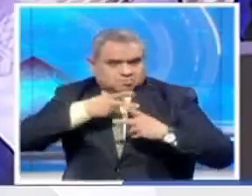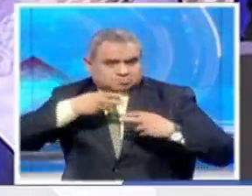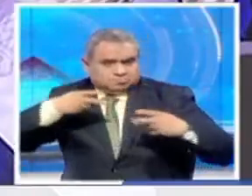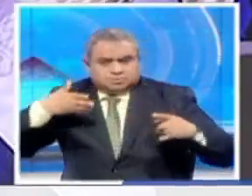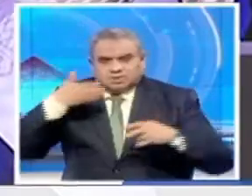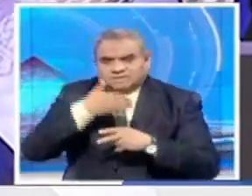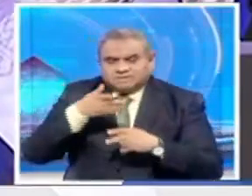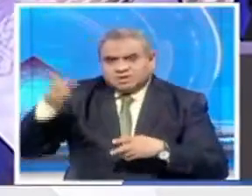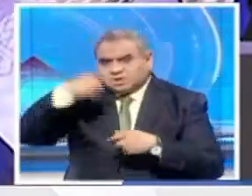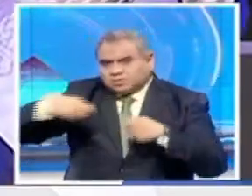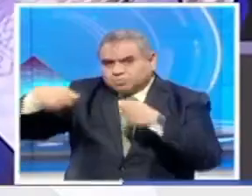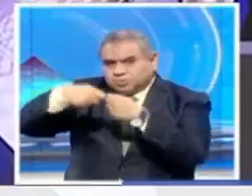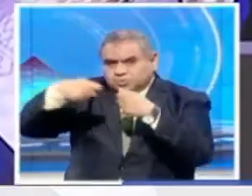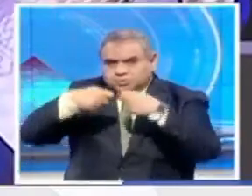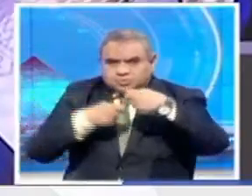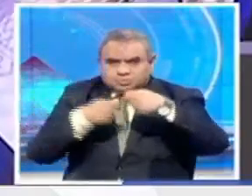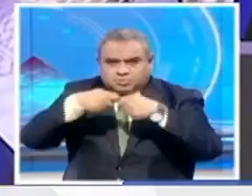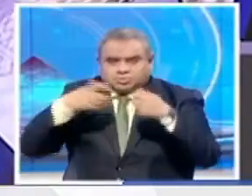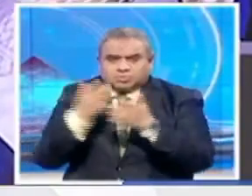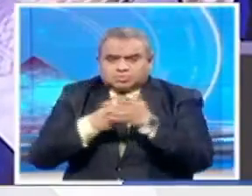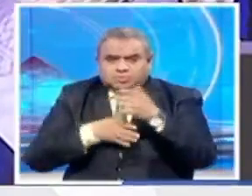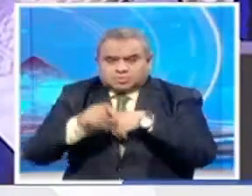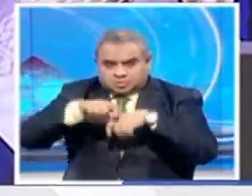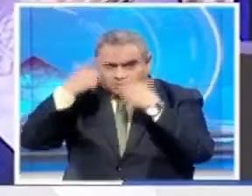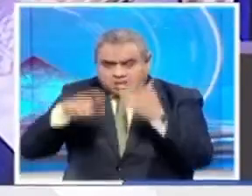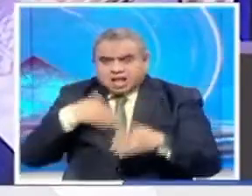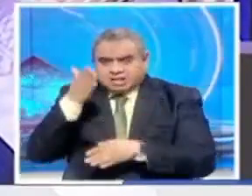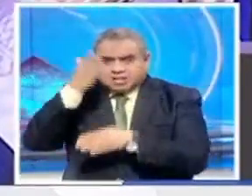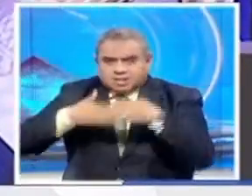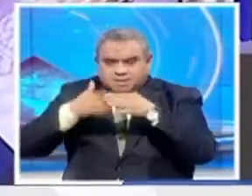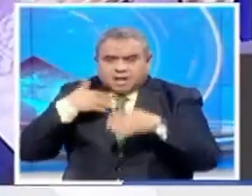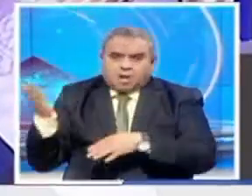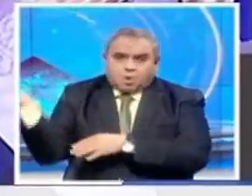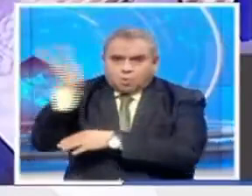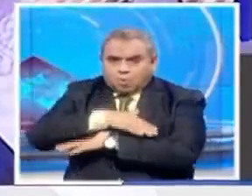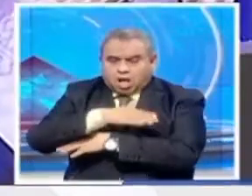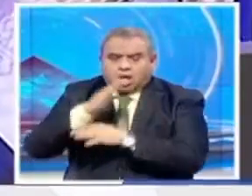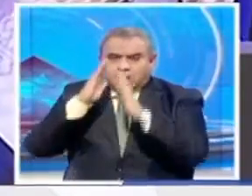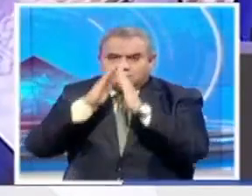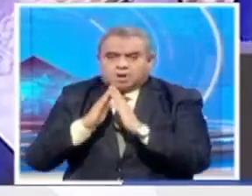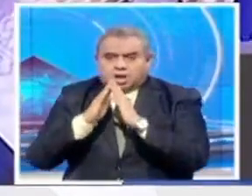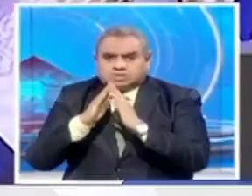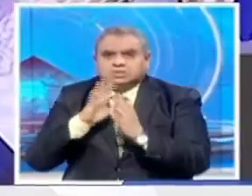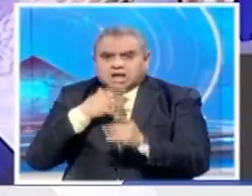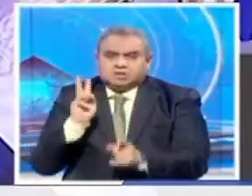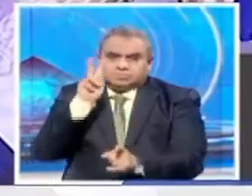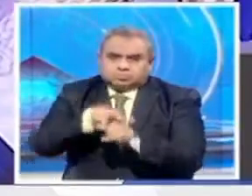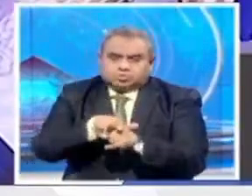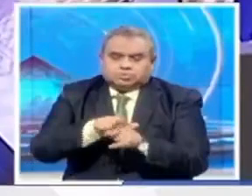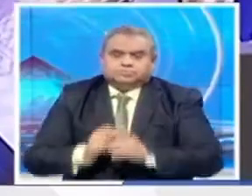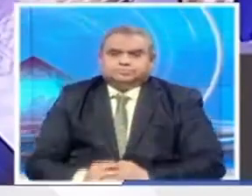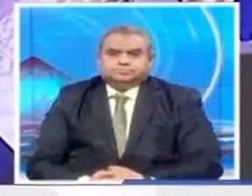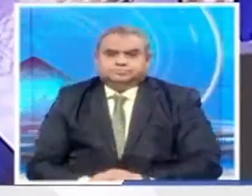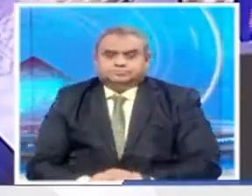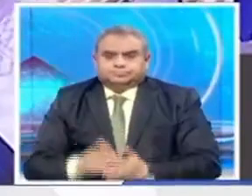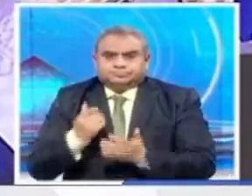كان بيتم تخريب تواجد الدولة المصرية هناك والقضاء